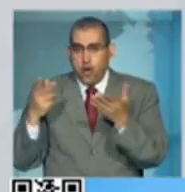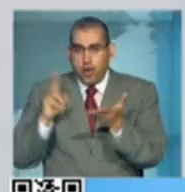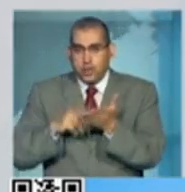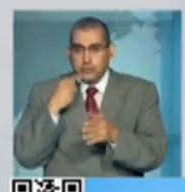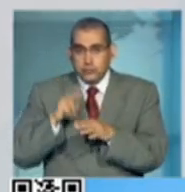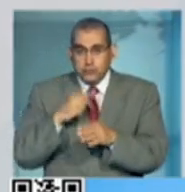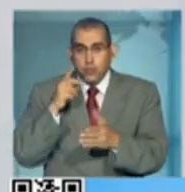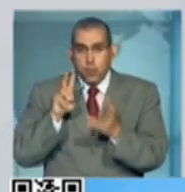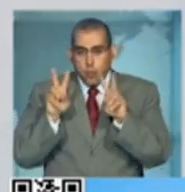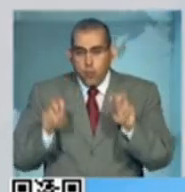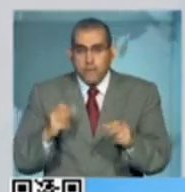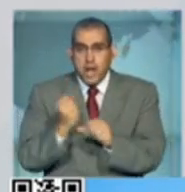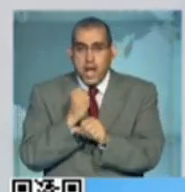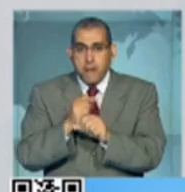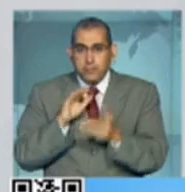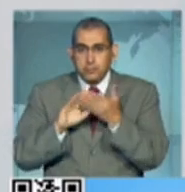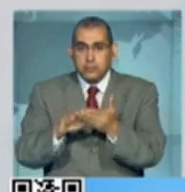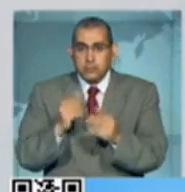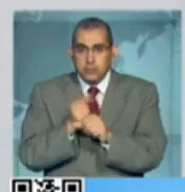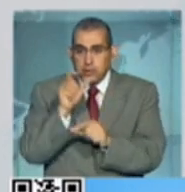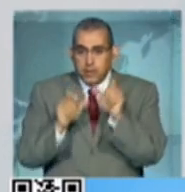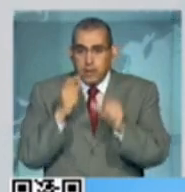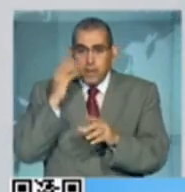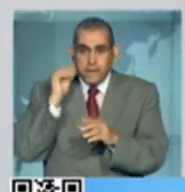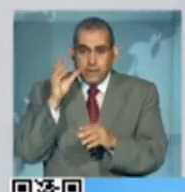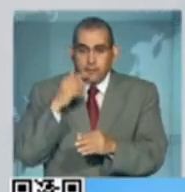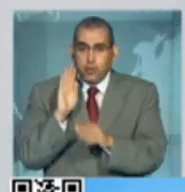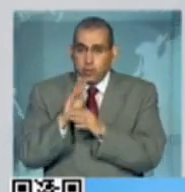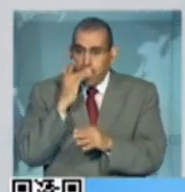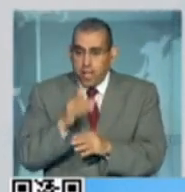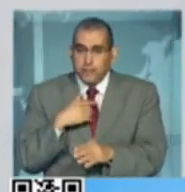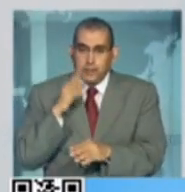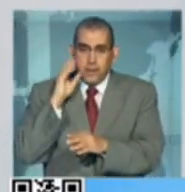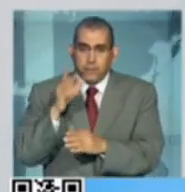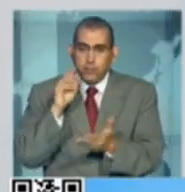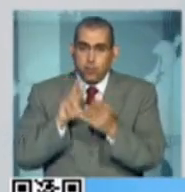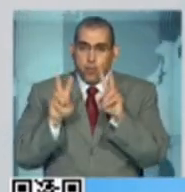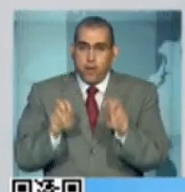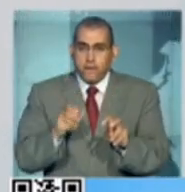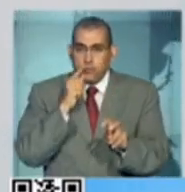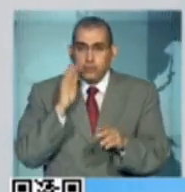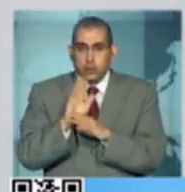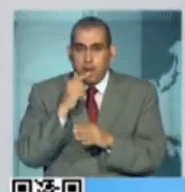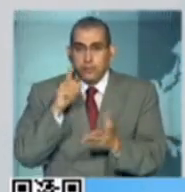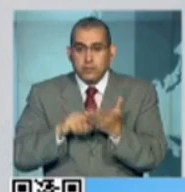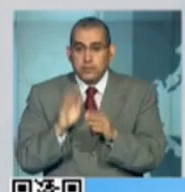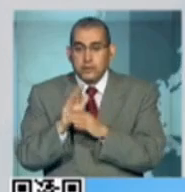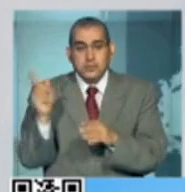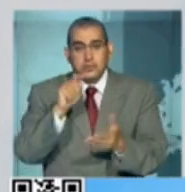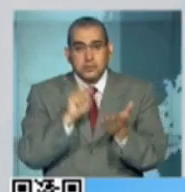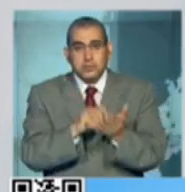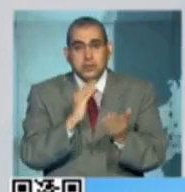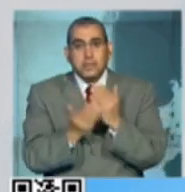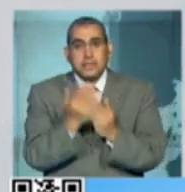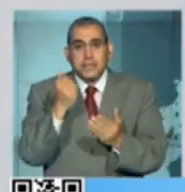30 من يونيو 2024، حيث تم إيقاف التعامل والخدمات المقدمة للأجانب المعفيين من تراخيص الإقامة الذين لم يستخرجوا